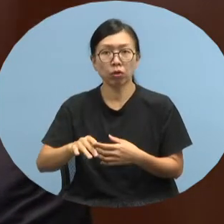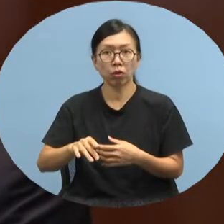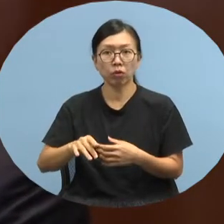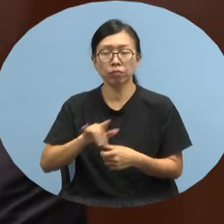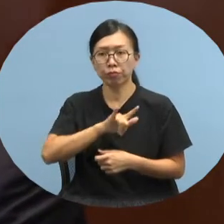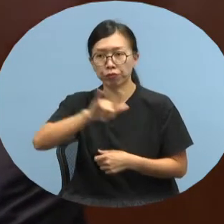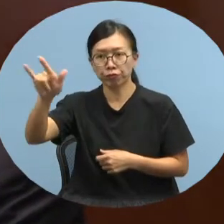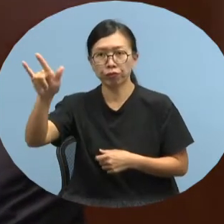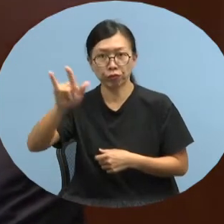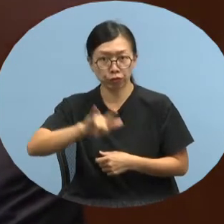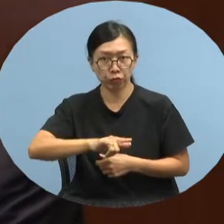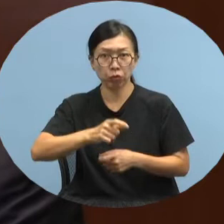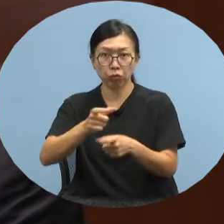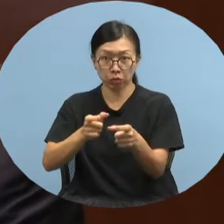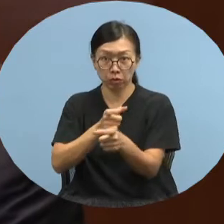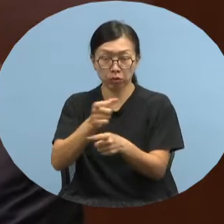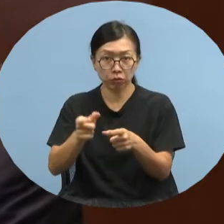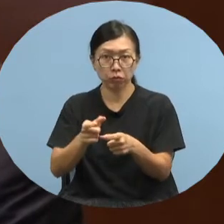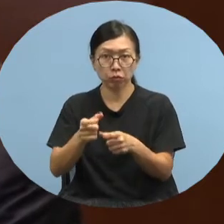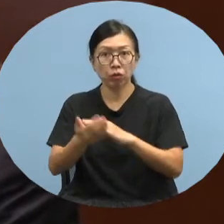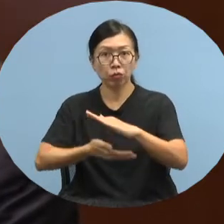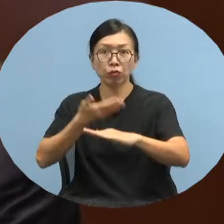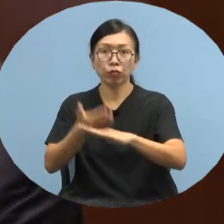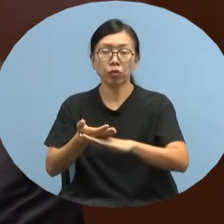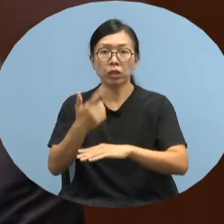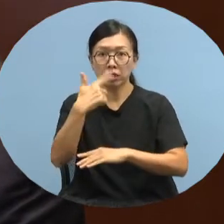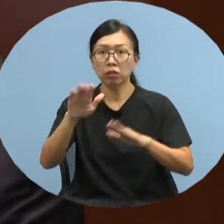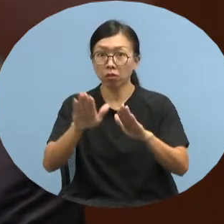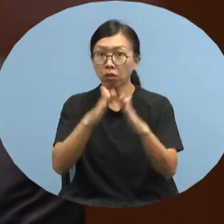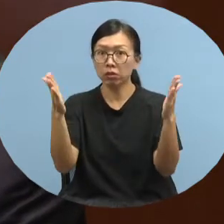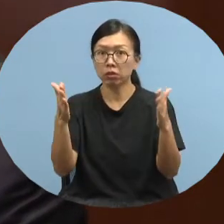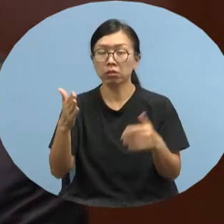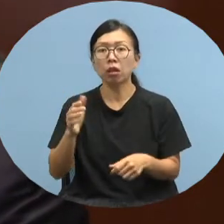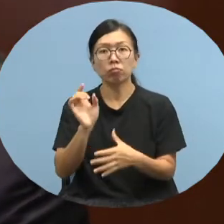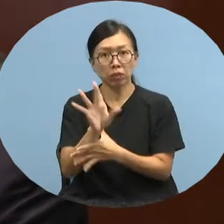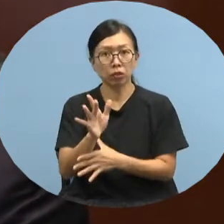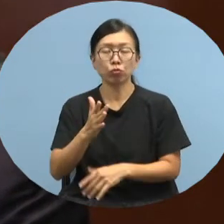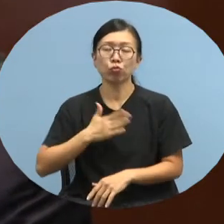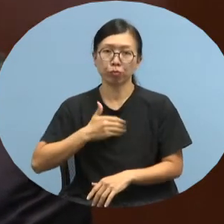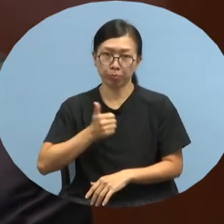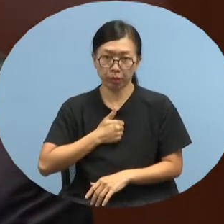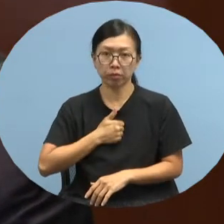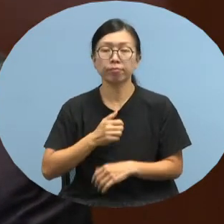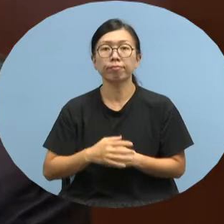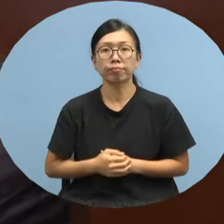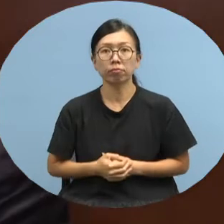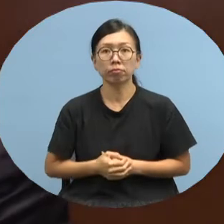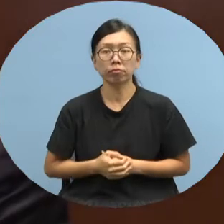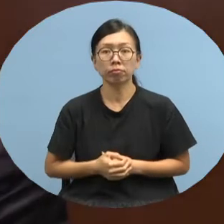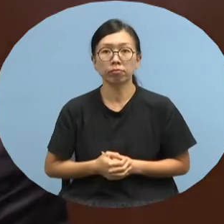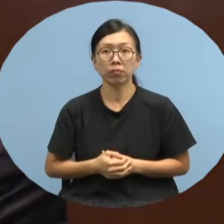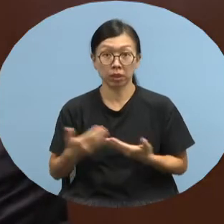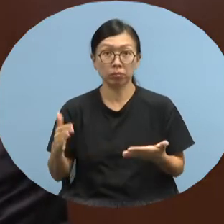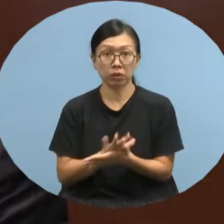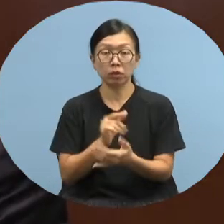復甦重新出發的時候是做好充分的準備。在